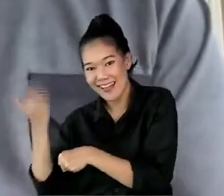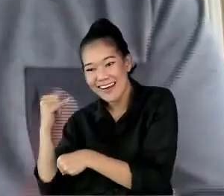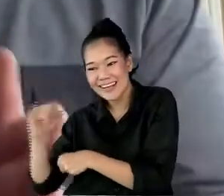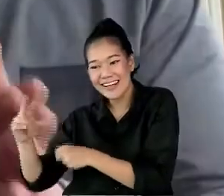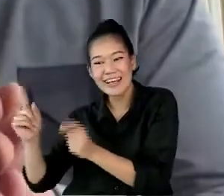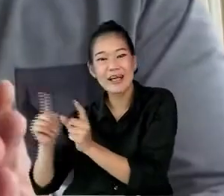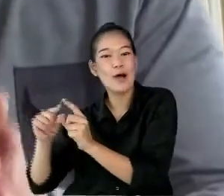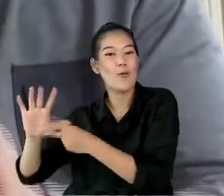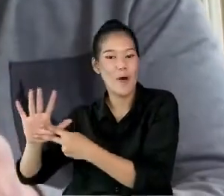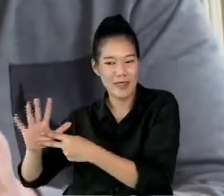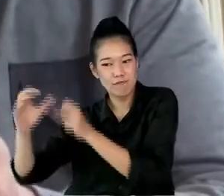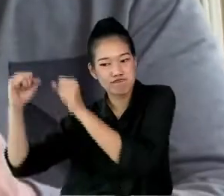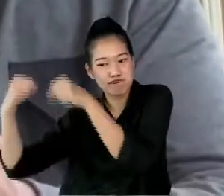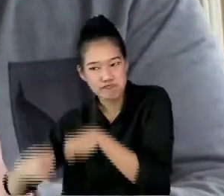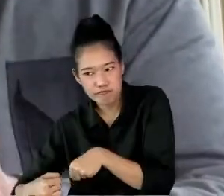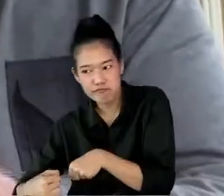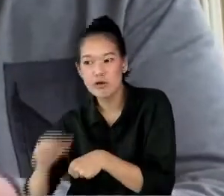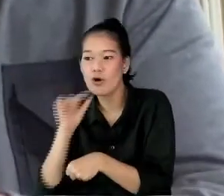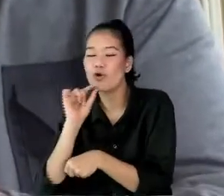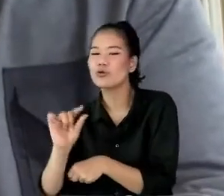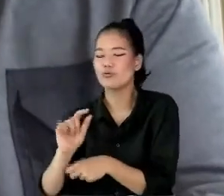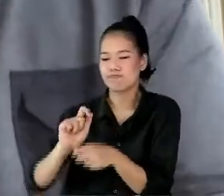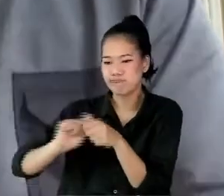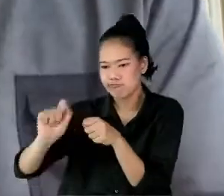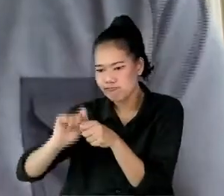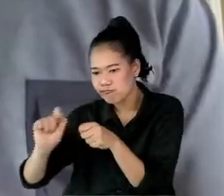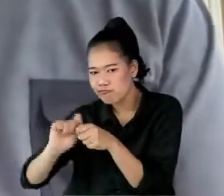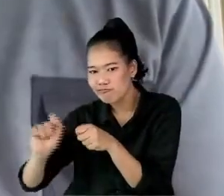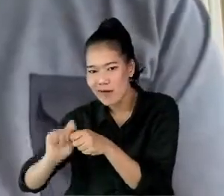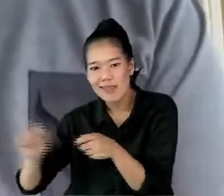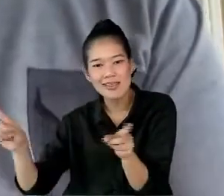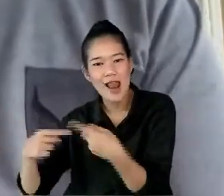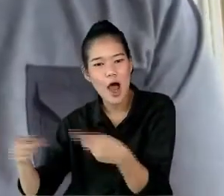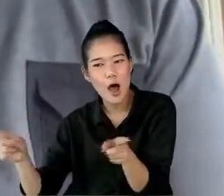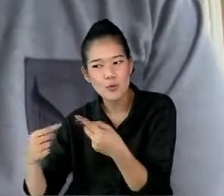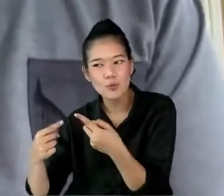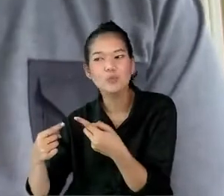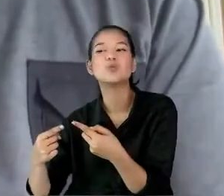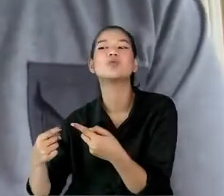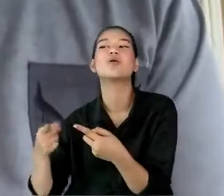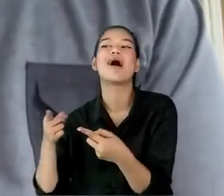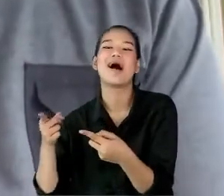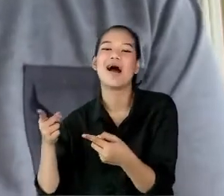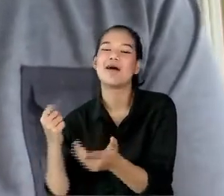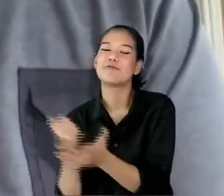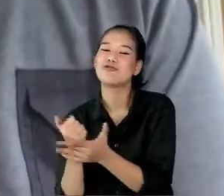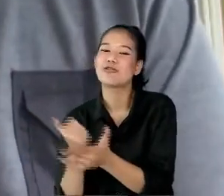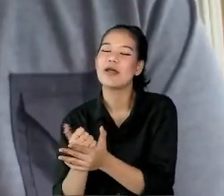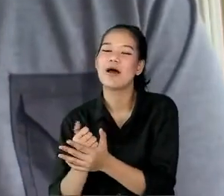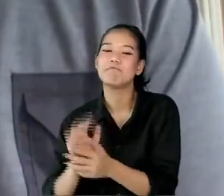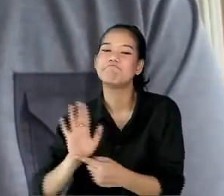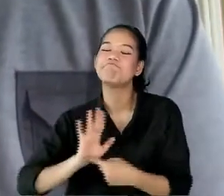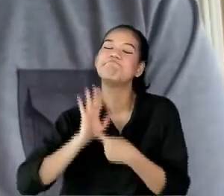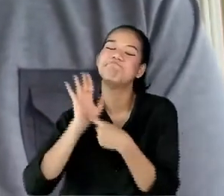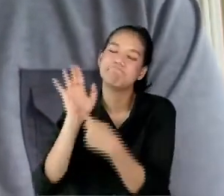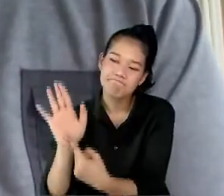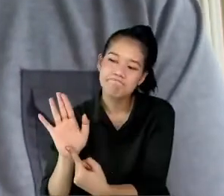kemarin untuk membuat sesuatu gitu lewat lagu ini, ini adalah salah satu